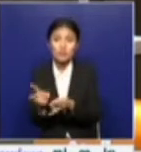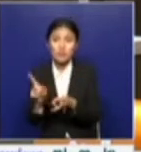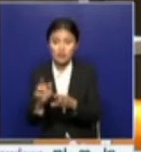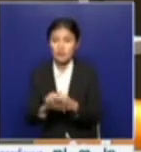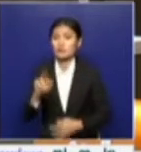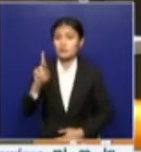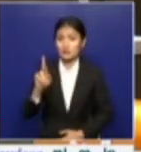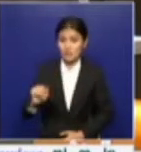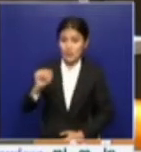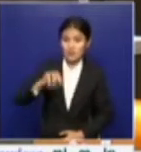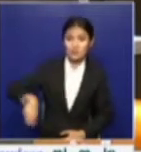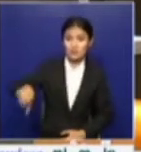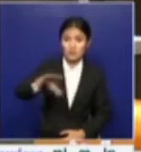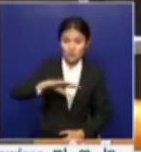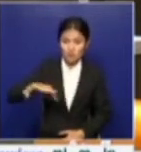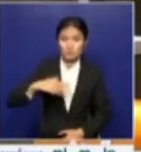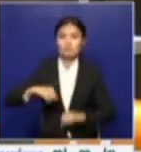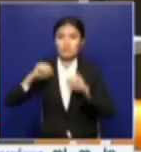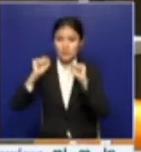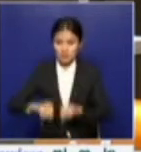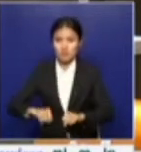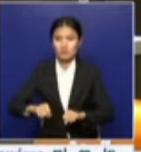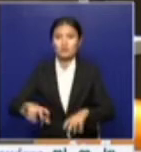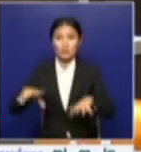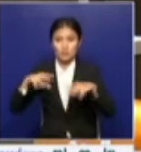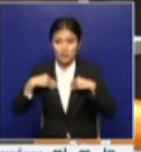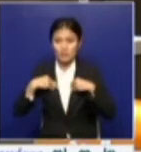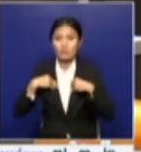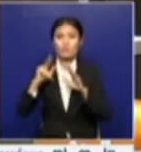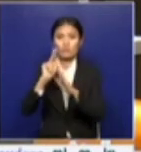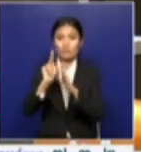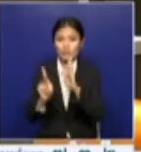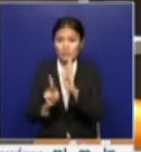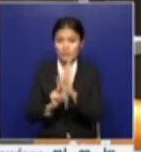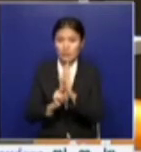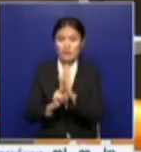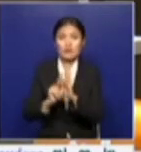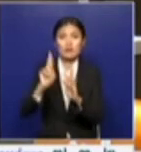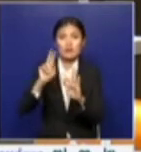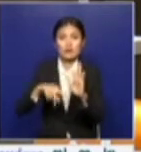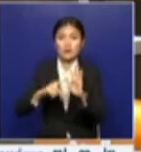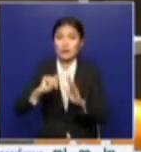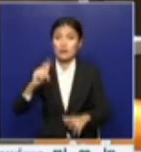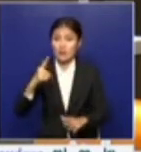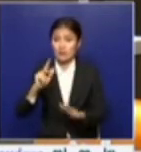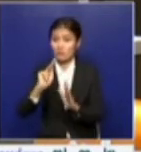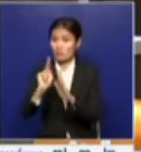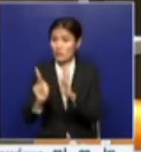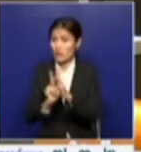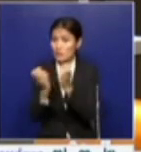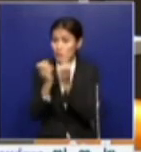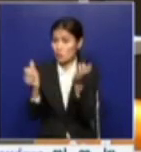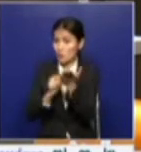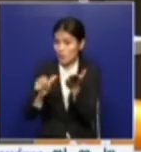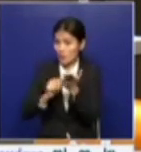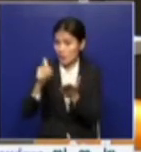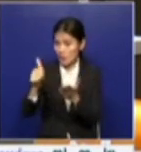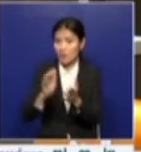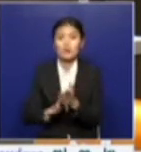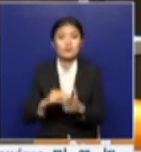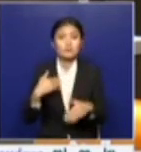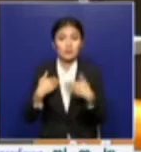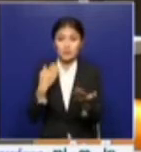และปรับตันร่างรัฐธรรมนูญแก้ไขเพิ่มเติมทั้งสารฉบับไปพร้อมกันก็คือฉบับของฝ่าย